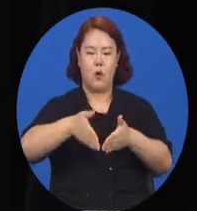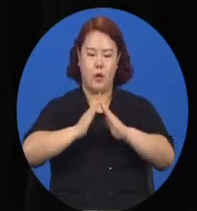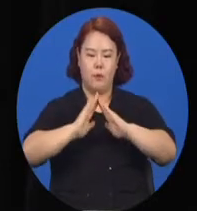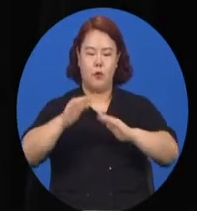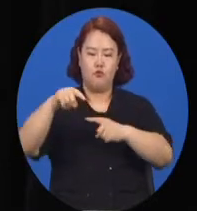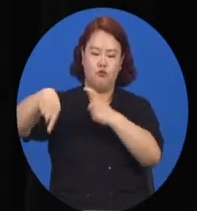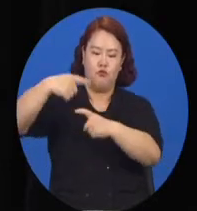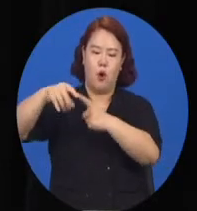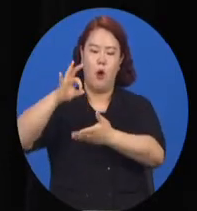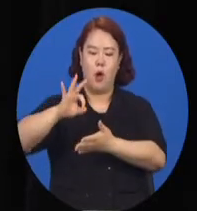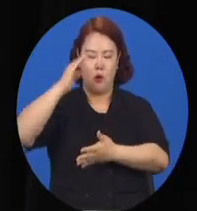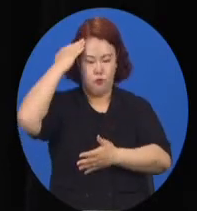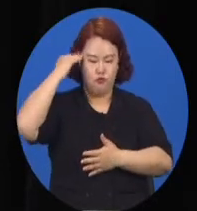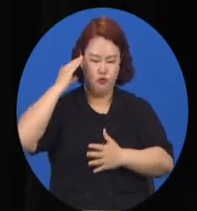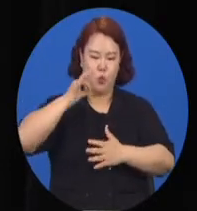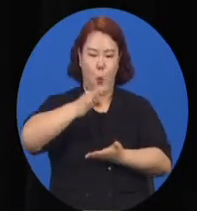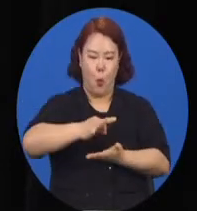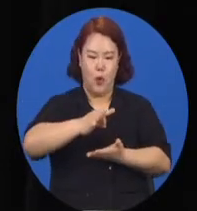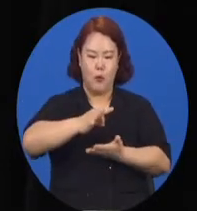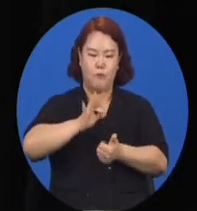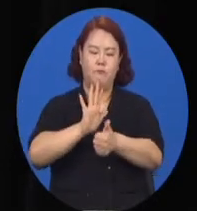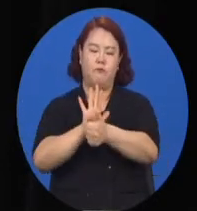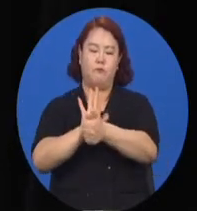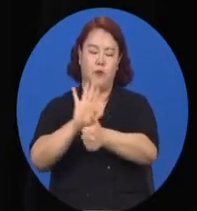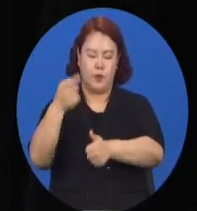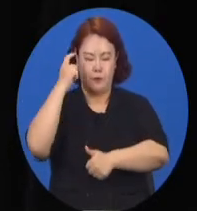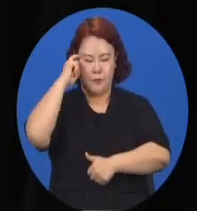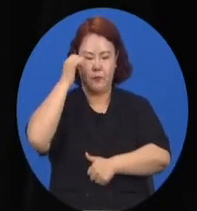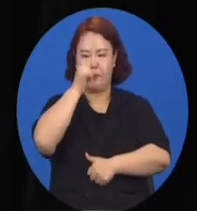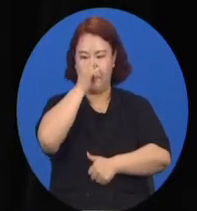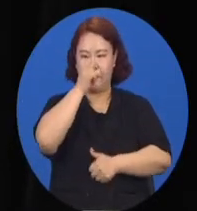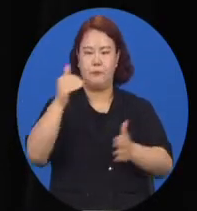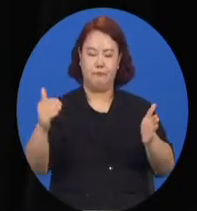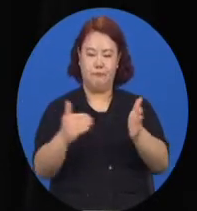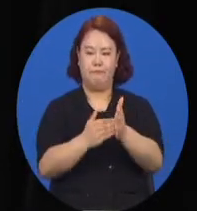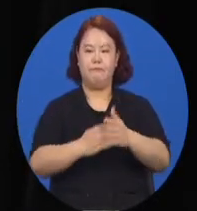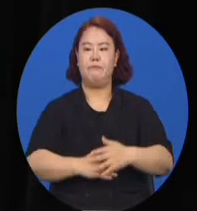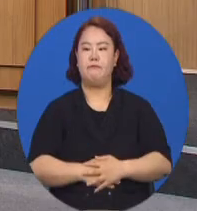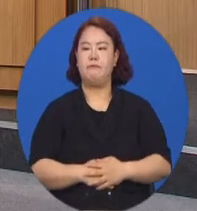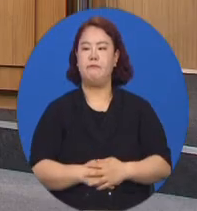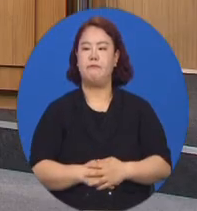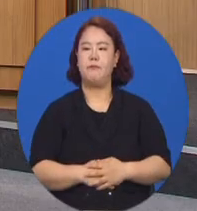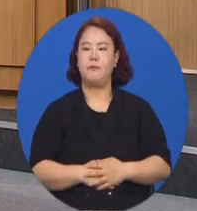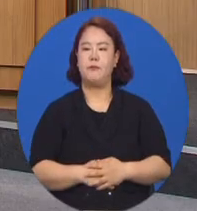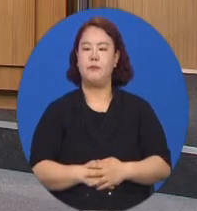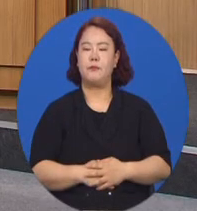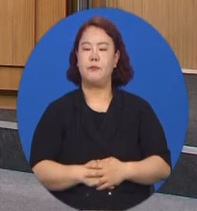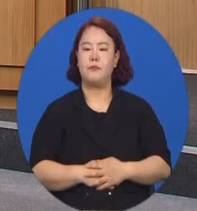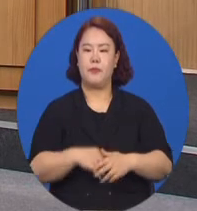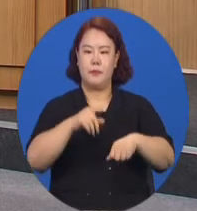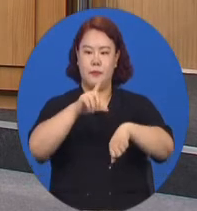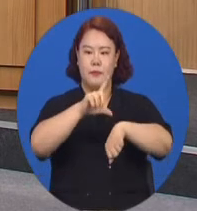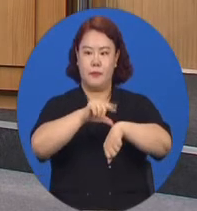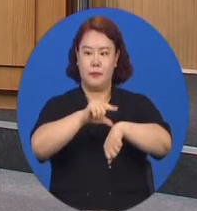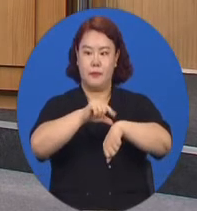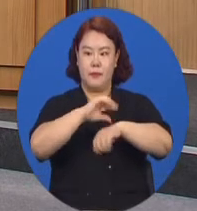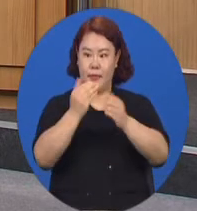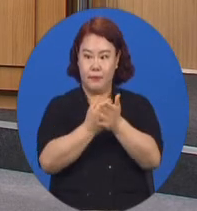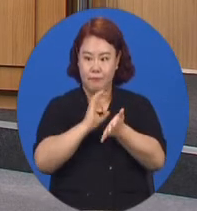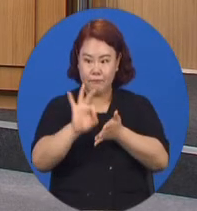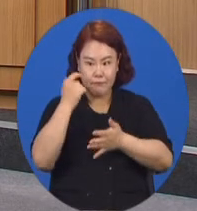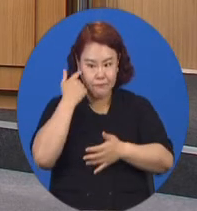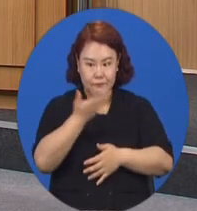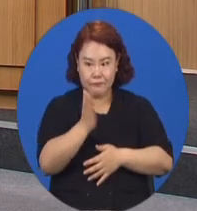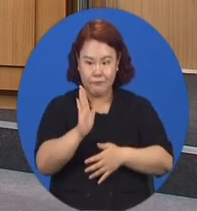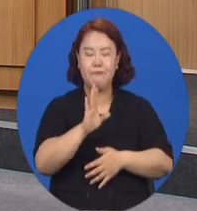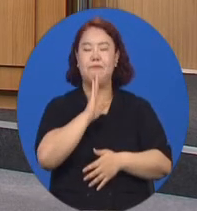국비로 지원되어야 한다고 저는 생각합니다. 이상입니다. 네. 시간 다 쓰셨습니까?